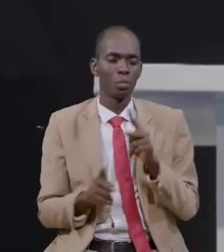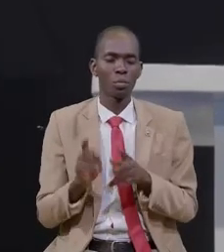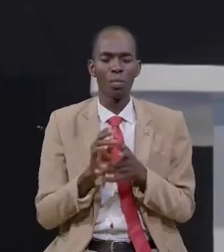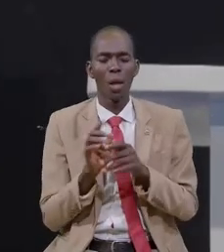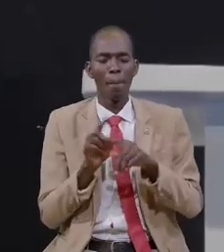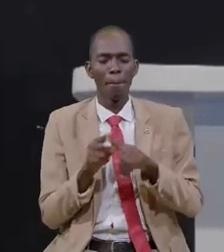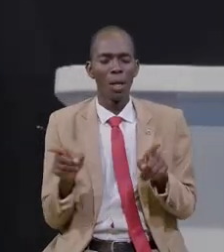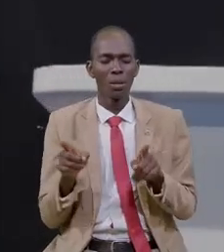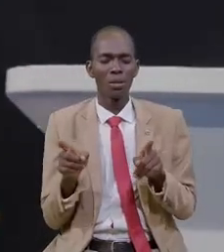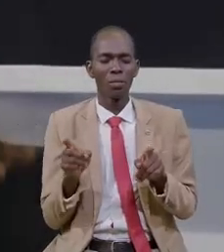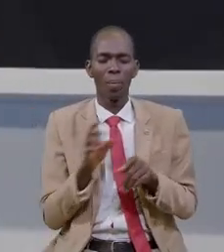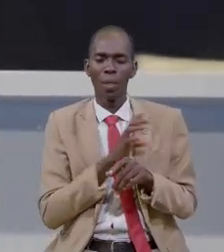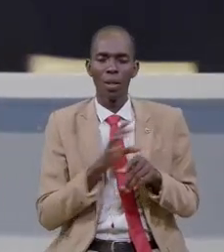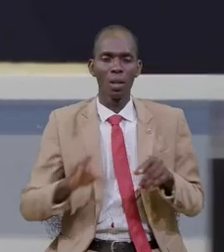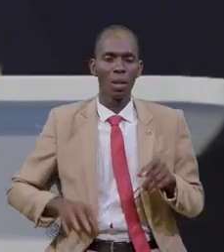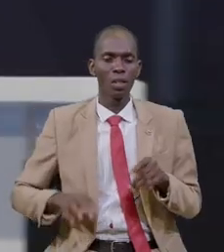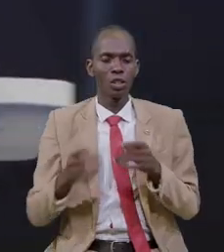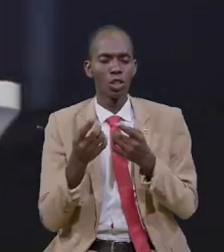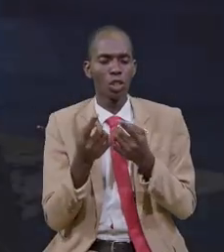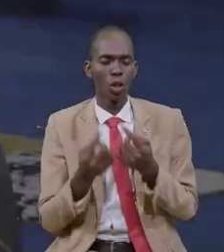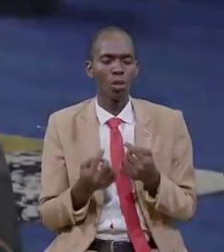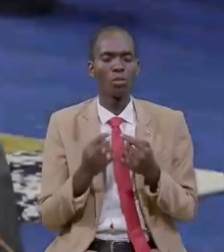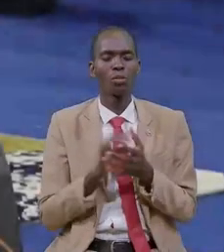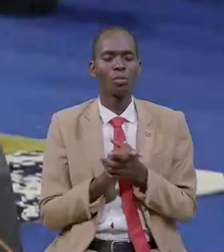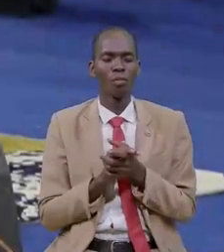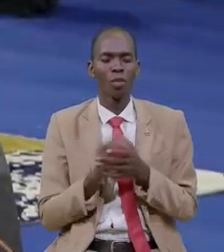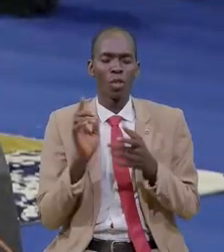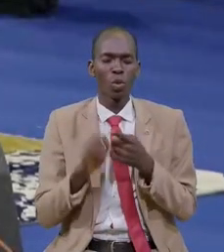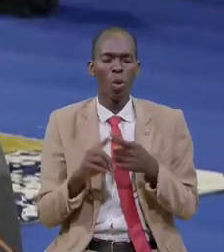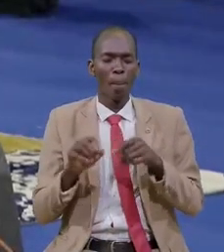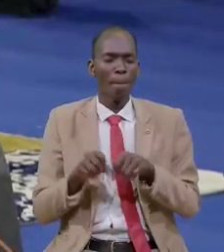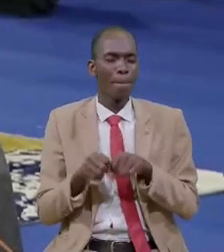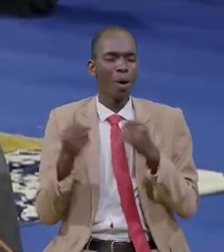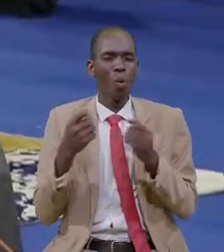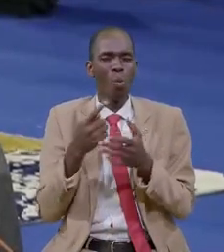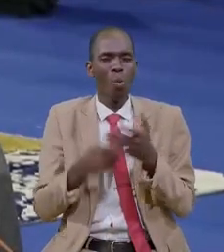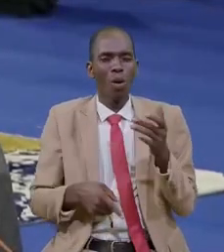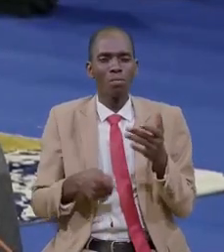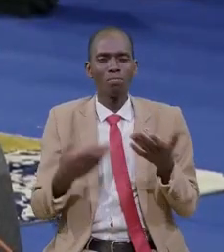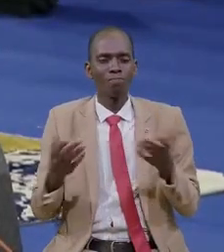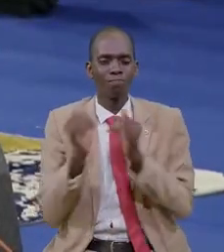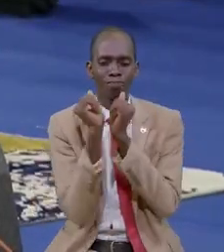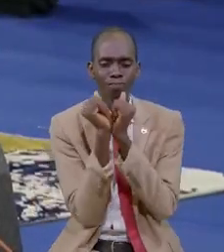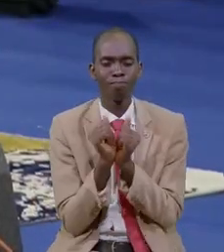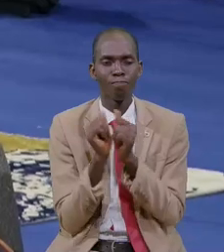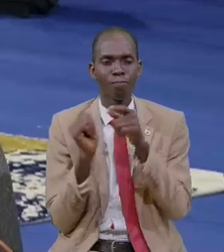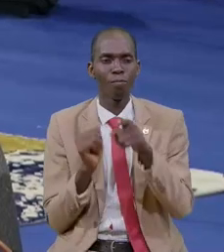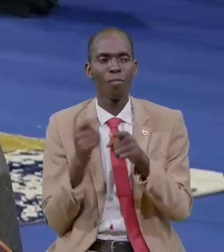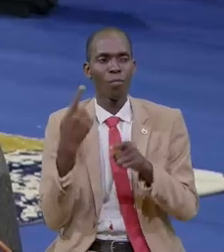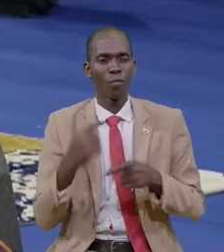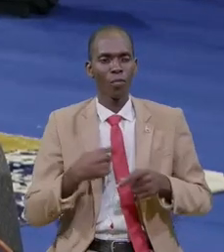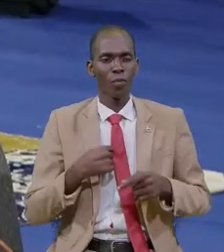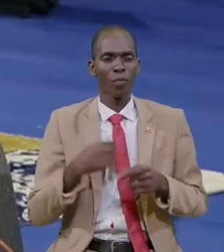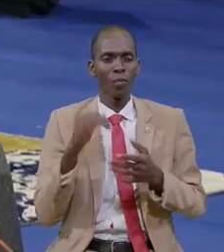Mais Christ est venu et il vient pour briser tout ce qui t'attachait, la corde,